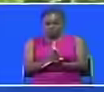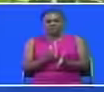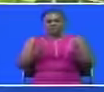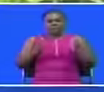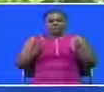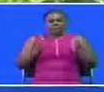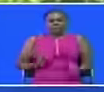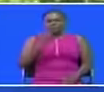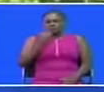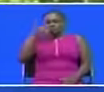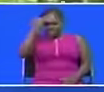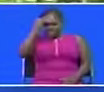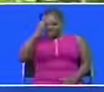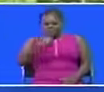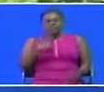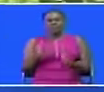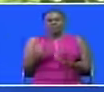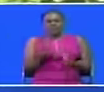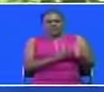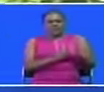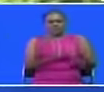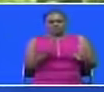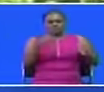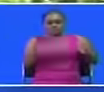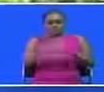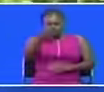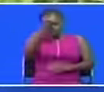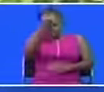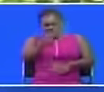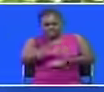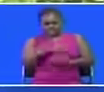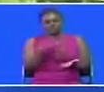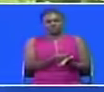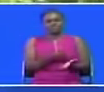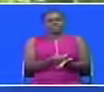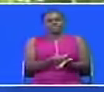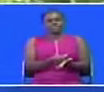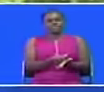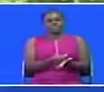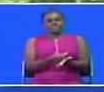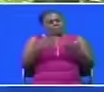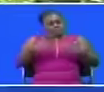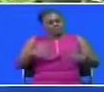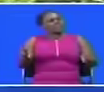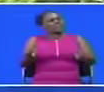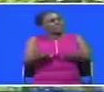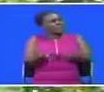Jamaa wamefanya wako na mbinu ya kupenya na kuja kuchukua pesa hapa chini. Na ni wale wale.